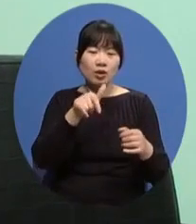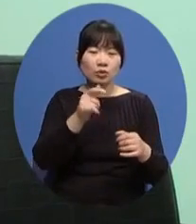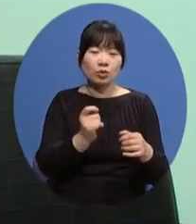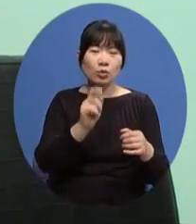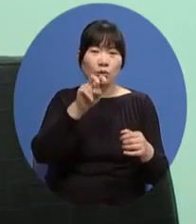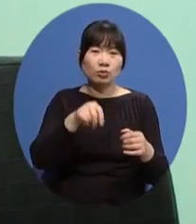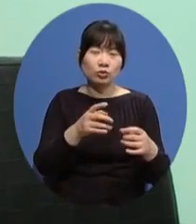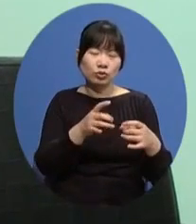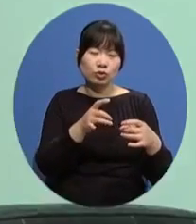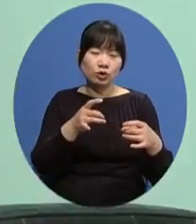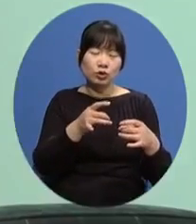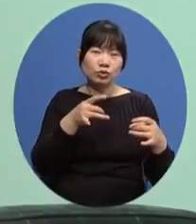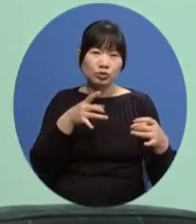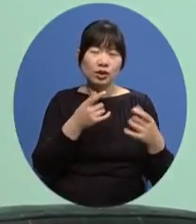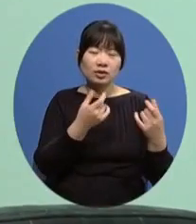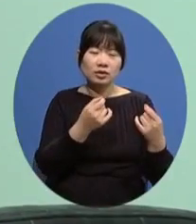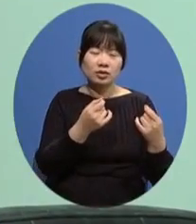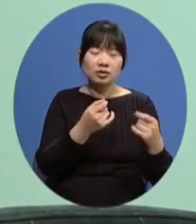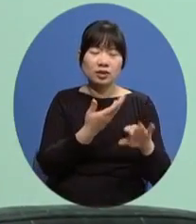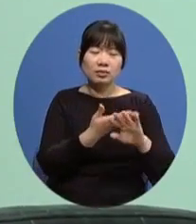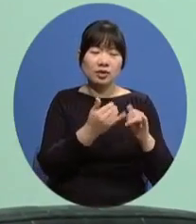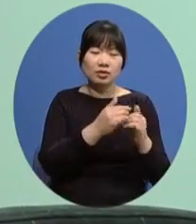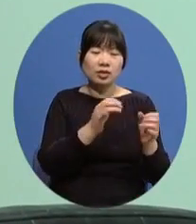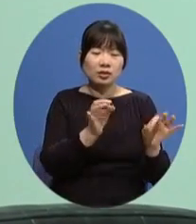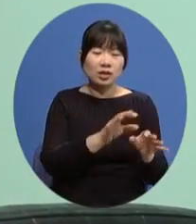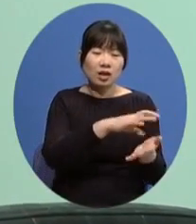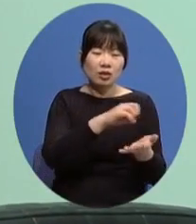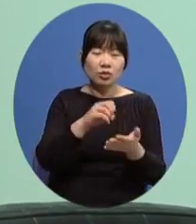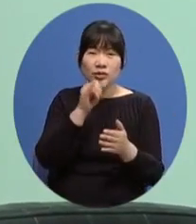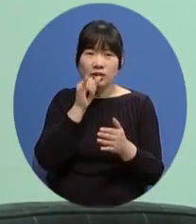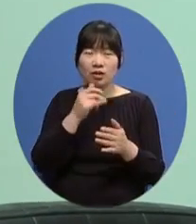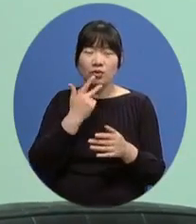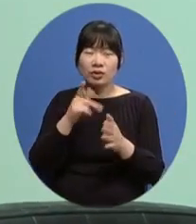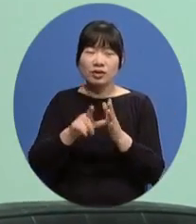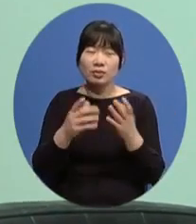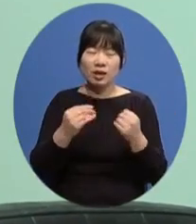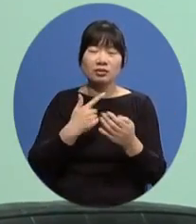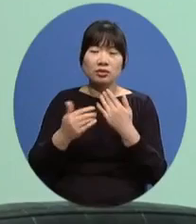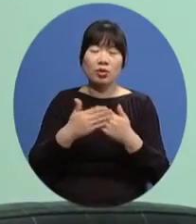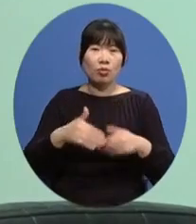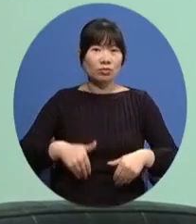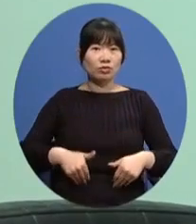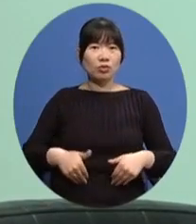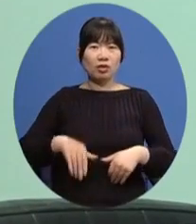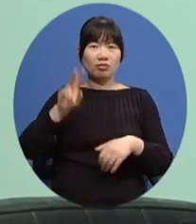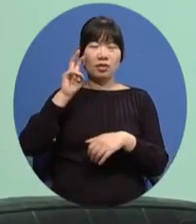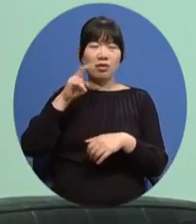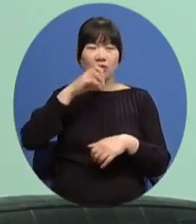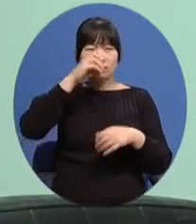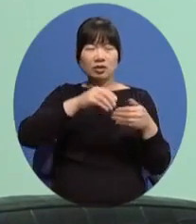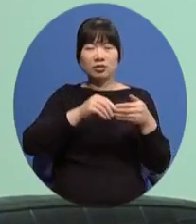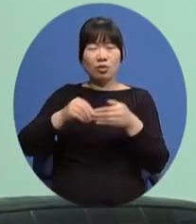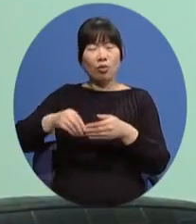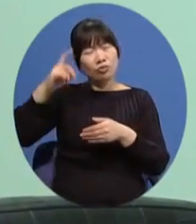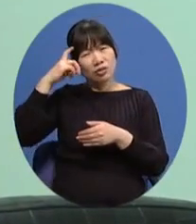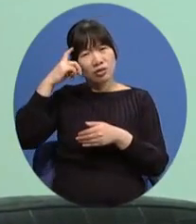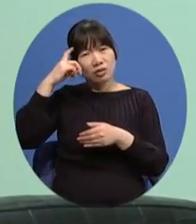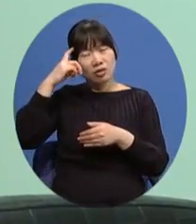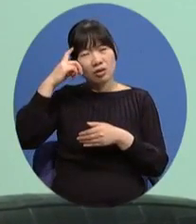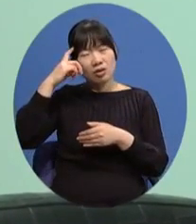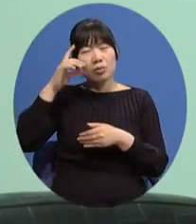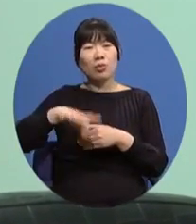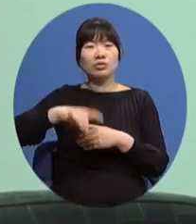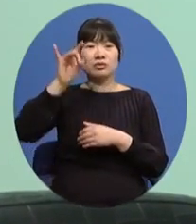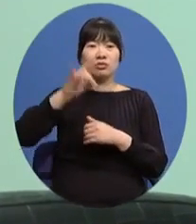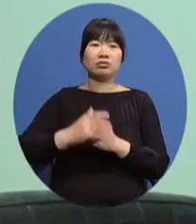잠깐 갖고 오는 것 같고 7살에서 어떤 많은 체험이나 이런 거 할 게 많은데 그냥 데리고 가려고 그러면